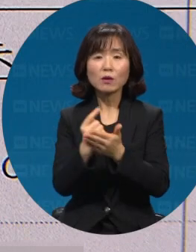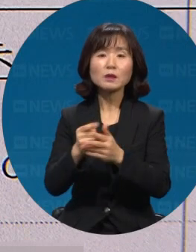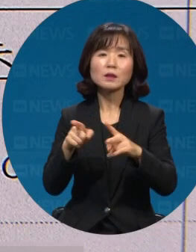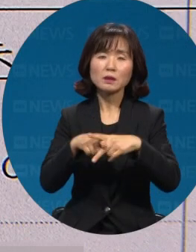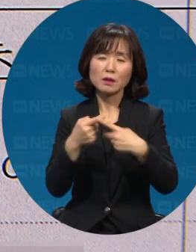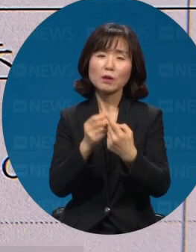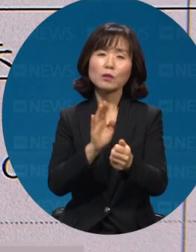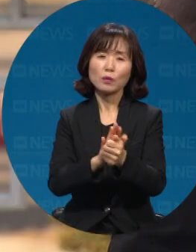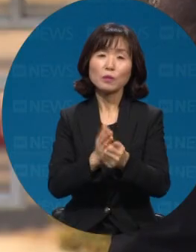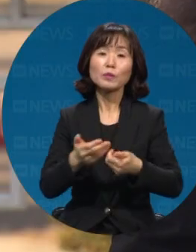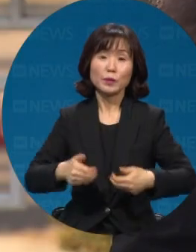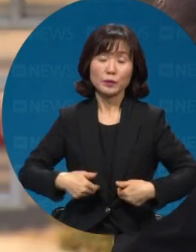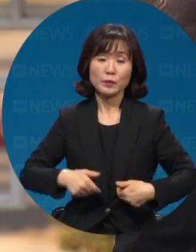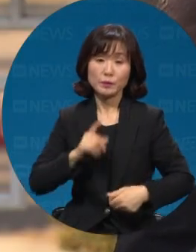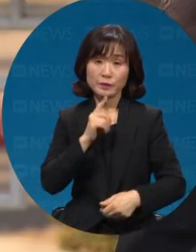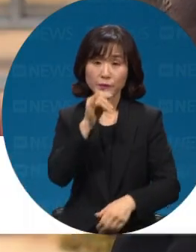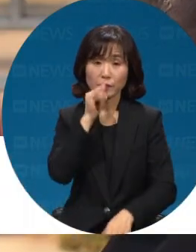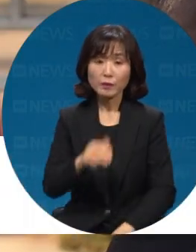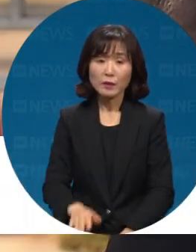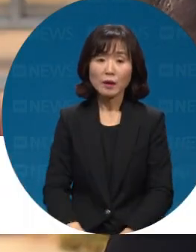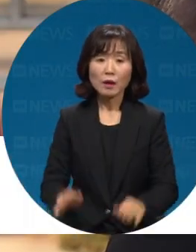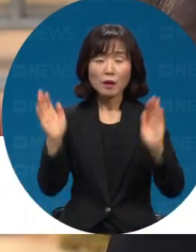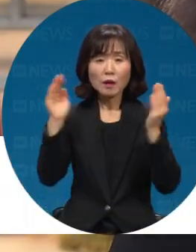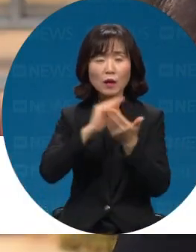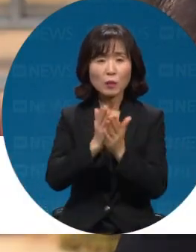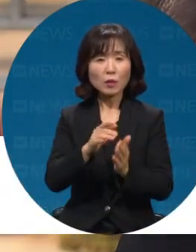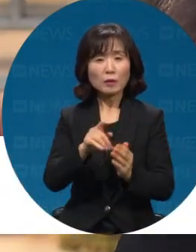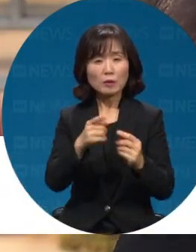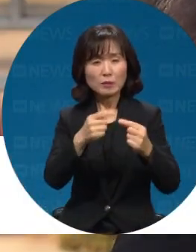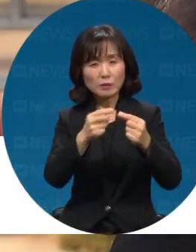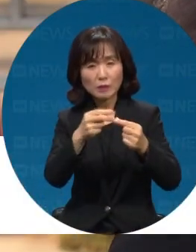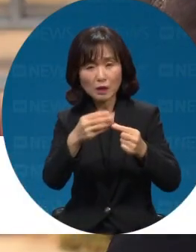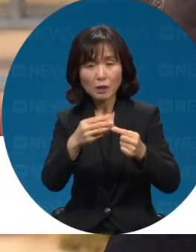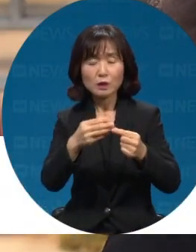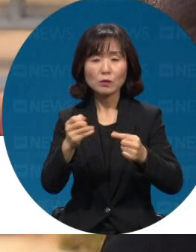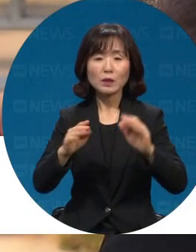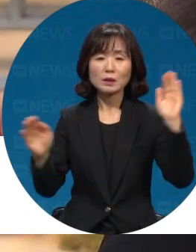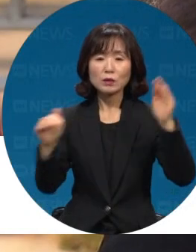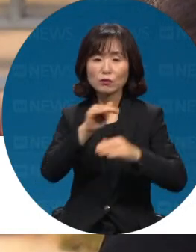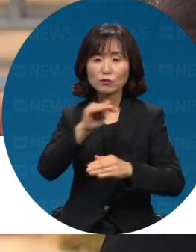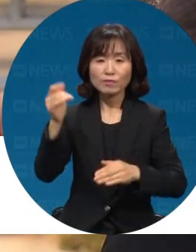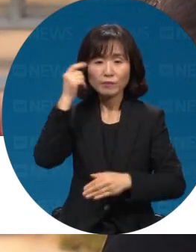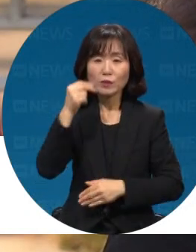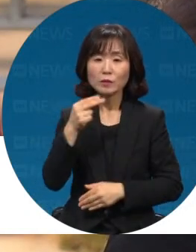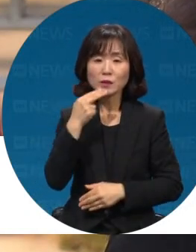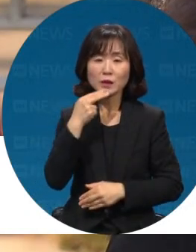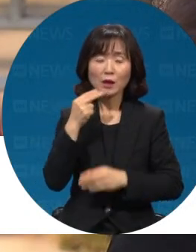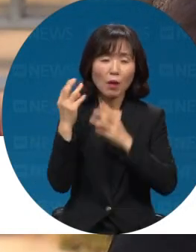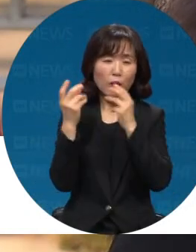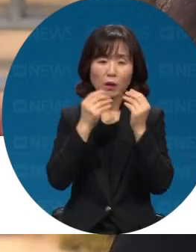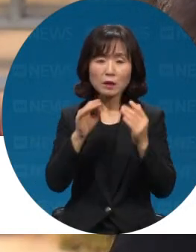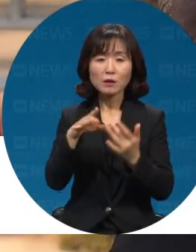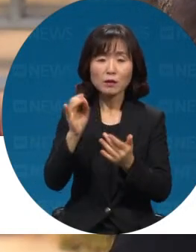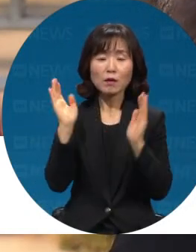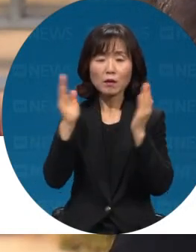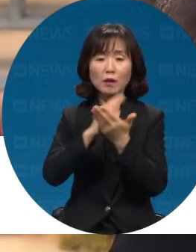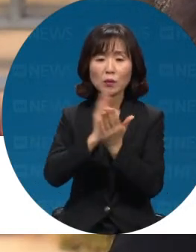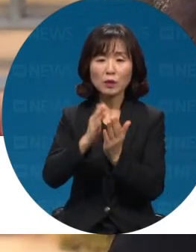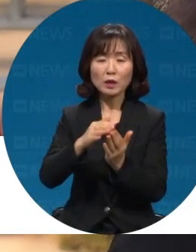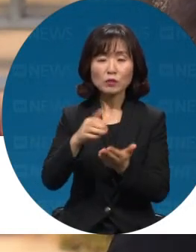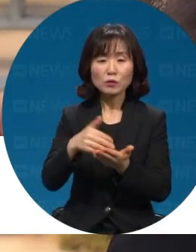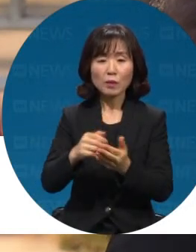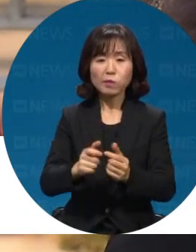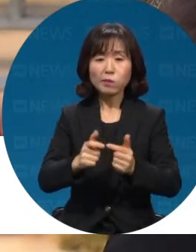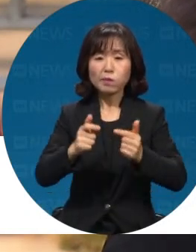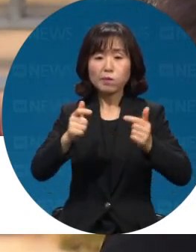나왔습니다 과목 위계 나 학생의 수준을 고려하지 않은 상황에서 무분별하게 선택과목의 양쪽을 확보